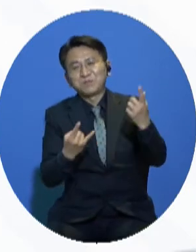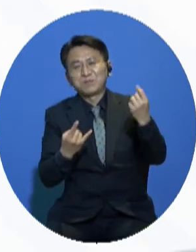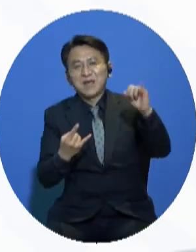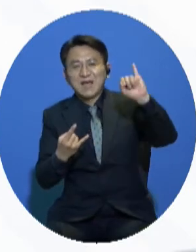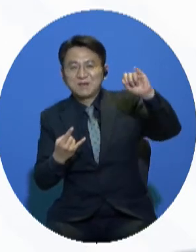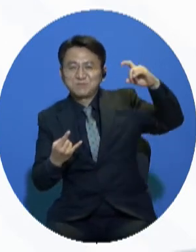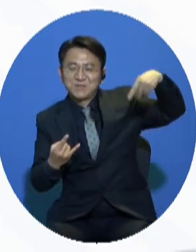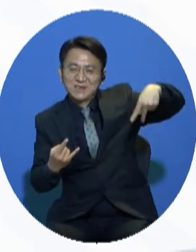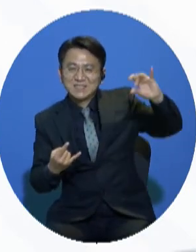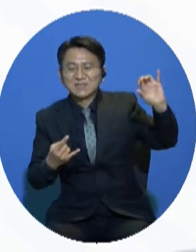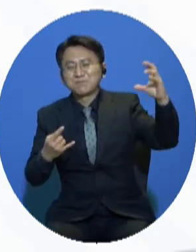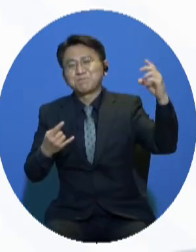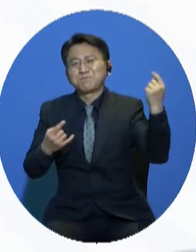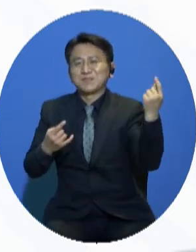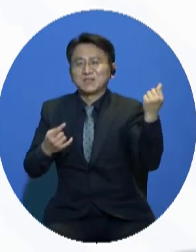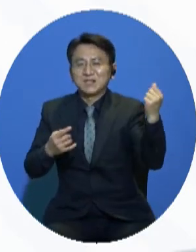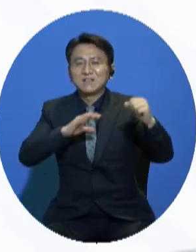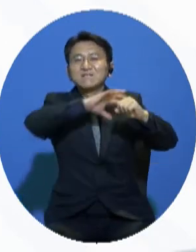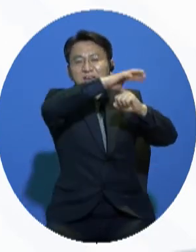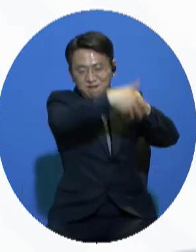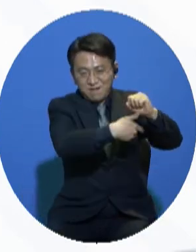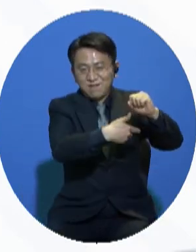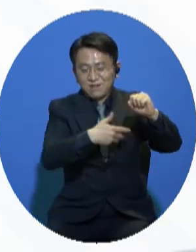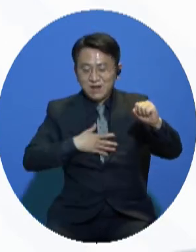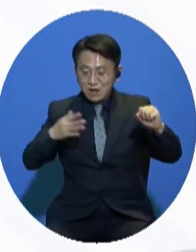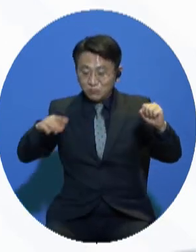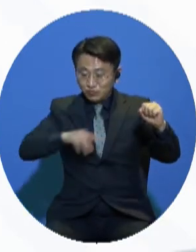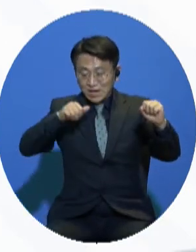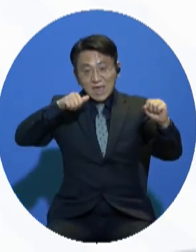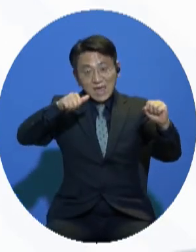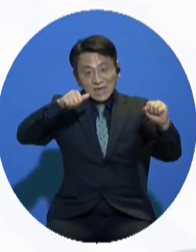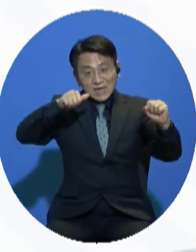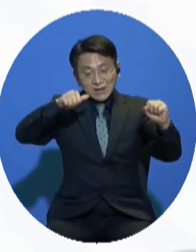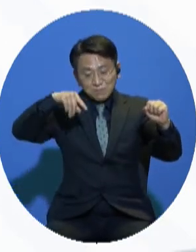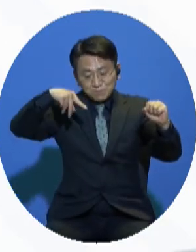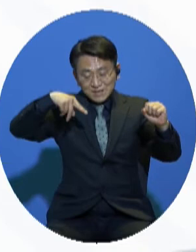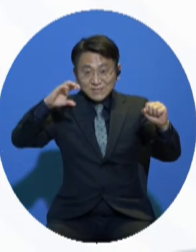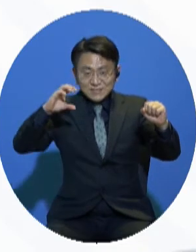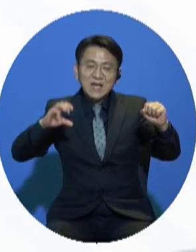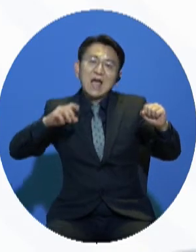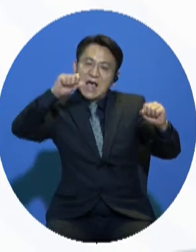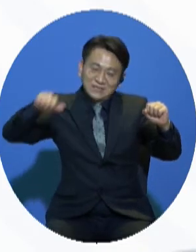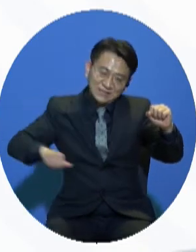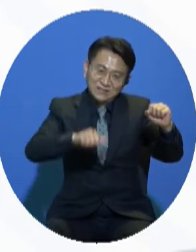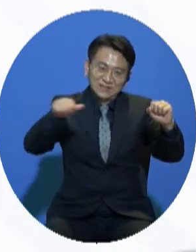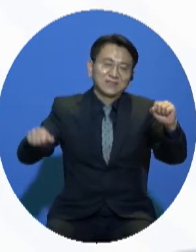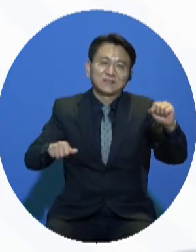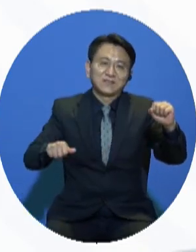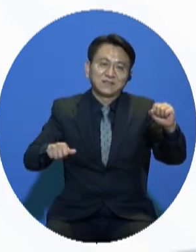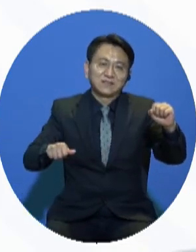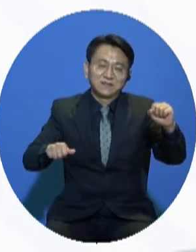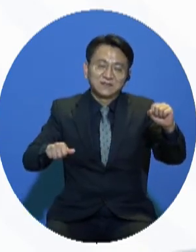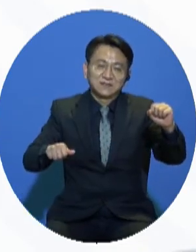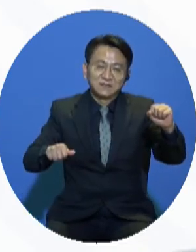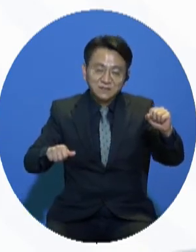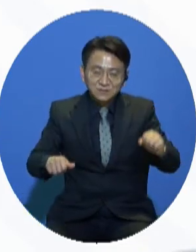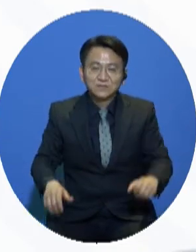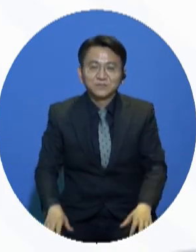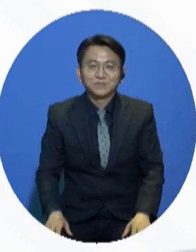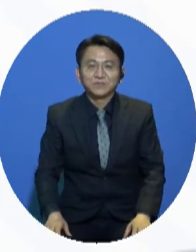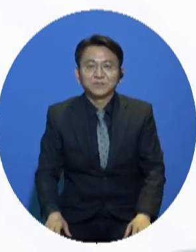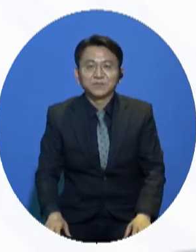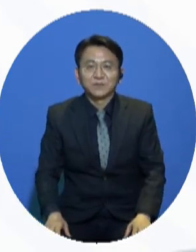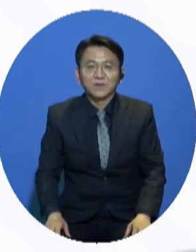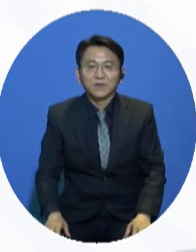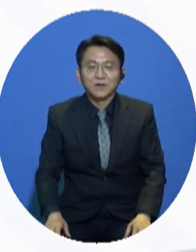갖고 있죠. 이는 이제 국제적인 그런 위원회로서 장애 스포츠를 통해서 포용적인 세상을 만들자라는 그런 비전을